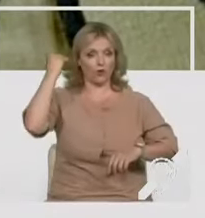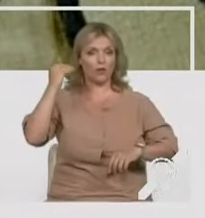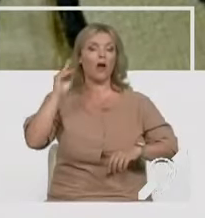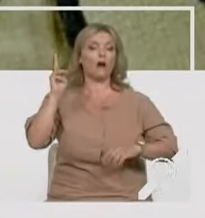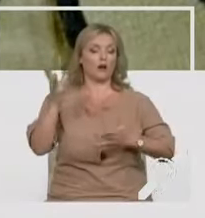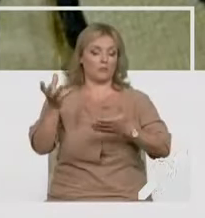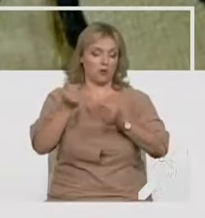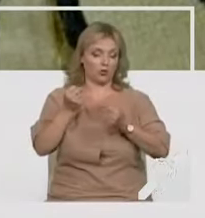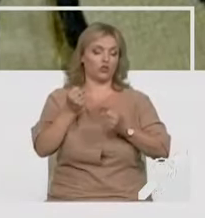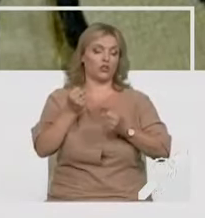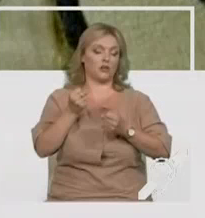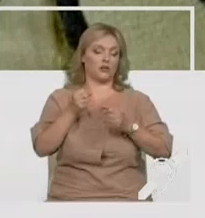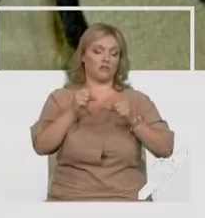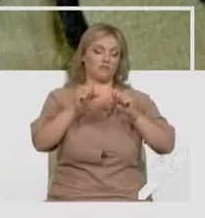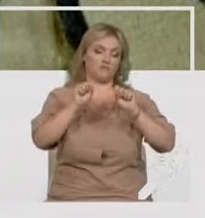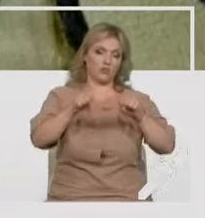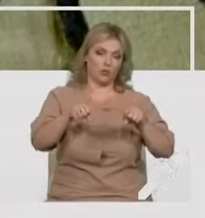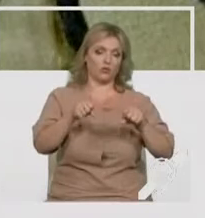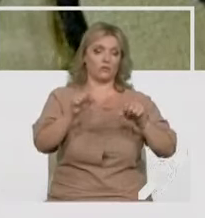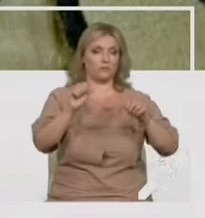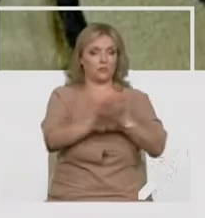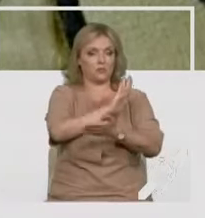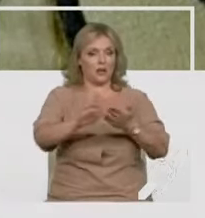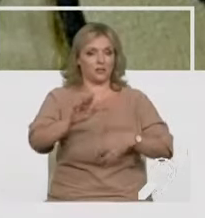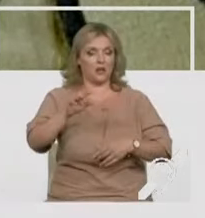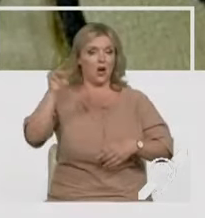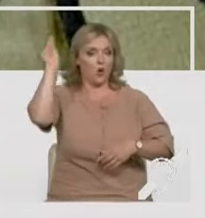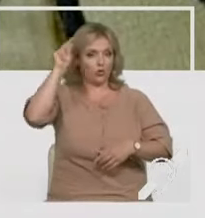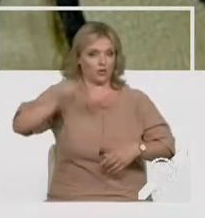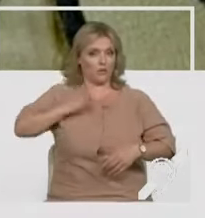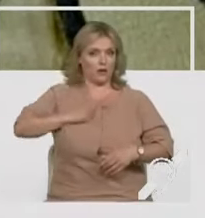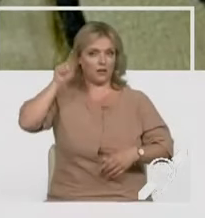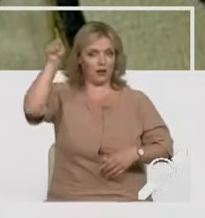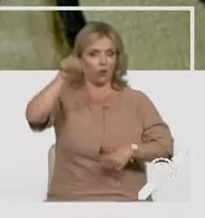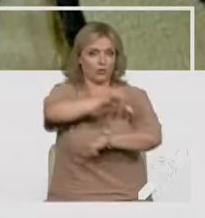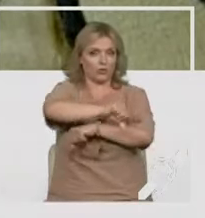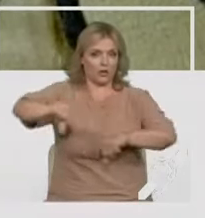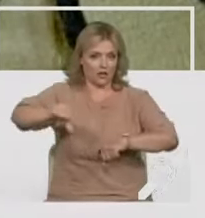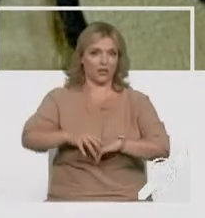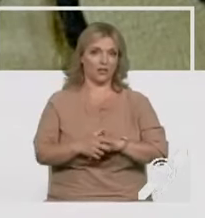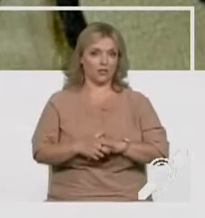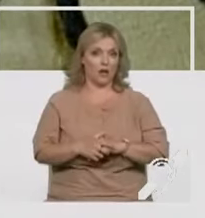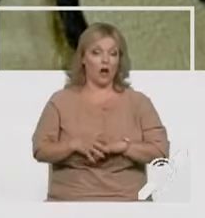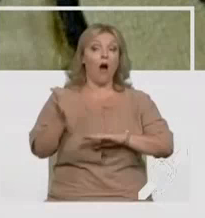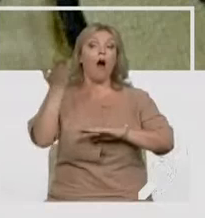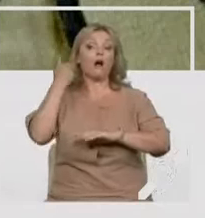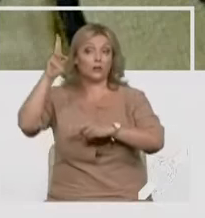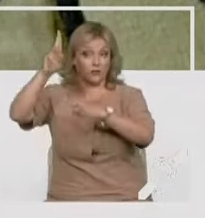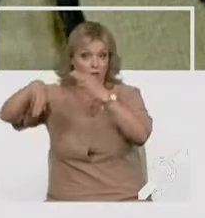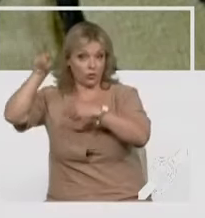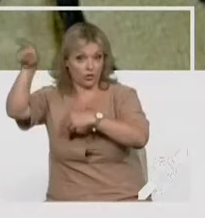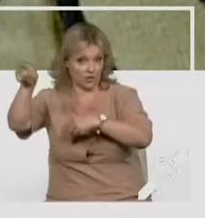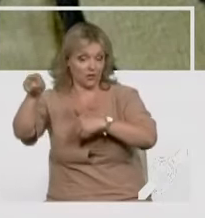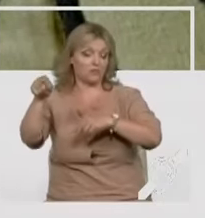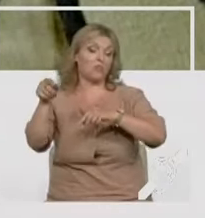au obținut burse la instituții cu profil militar. După încheierea studiilor, tinerii sunt obligați să revină în țară și să-și continue